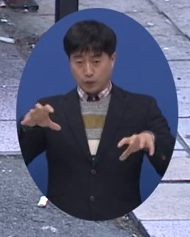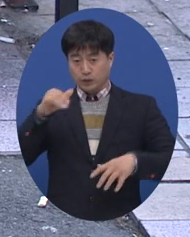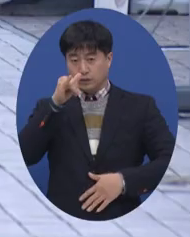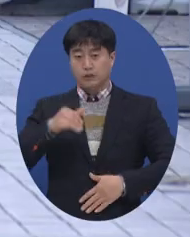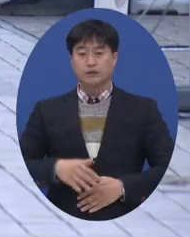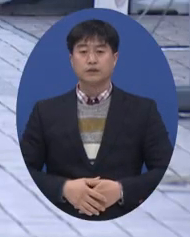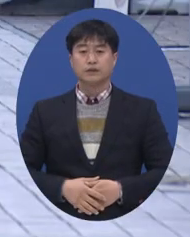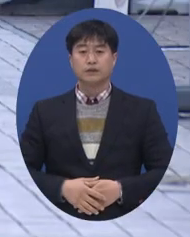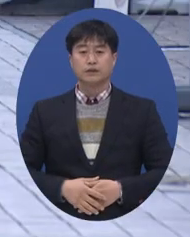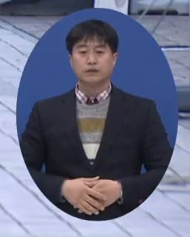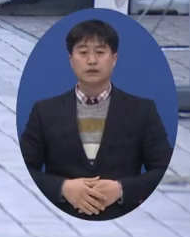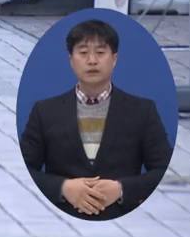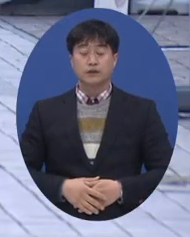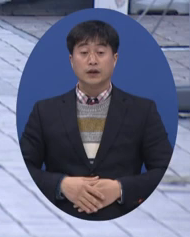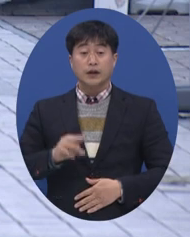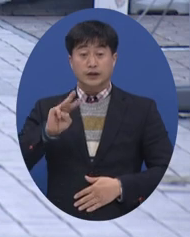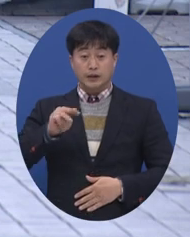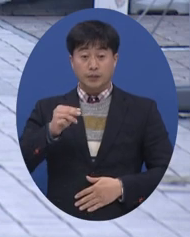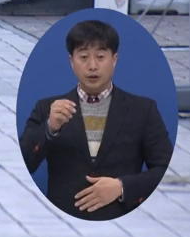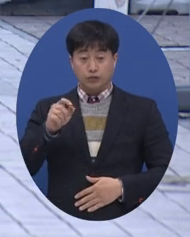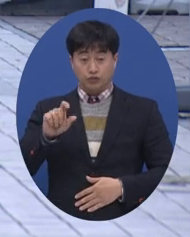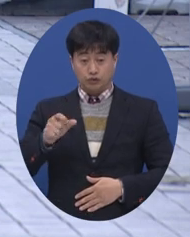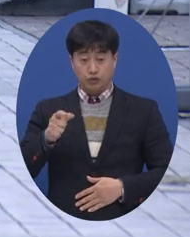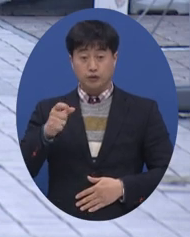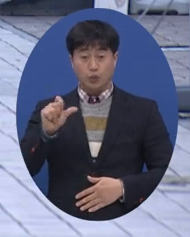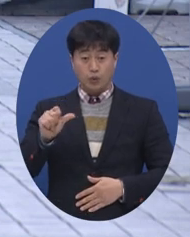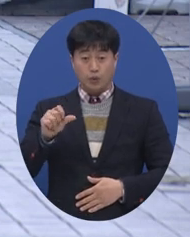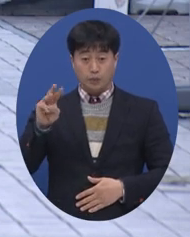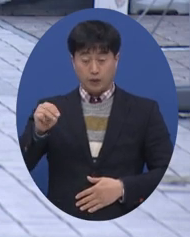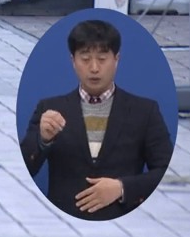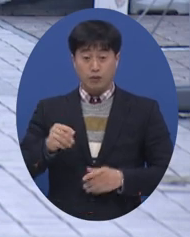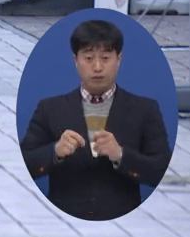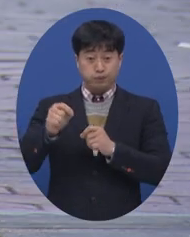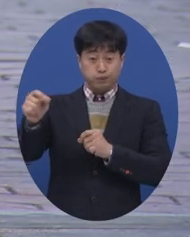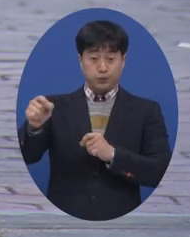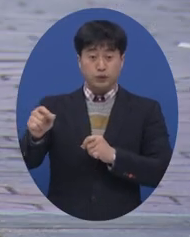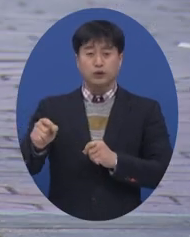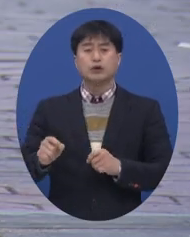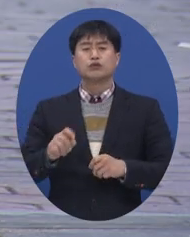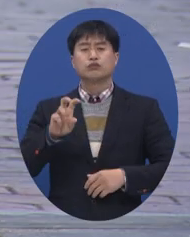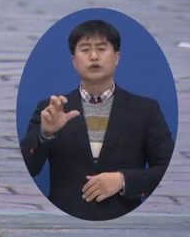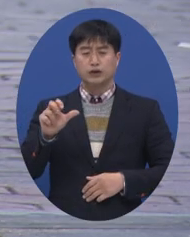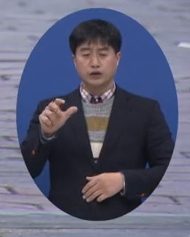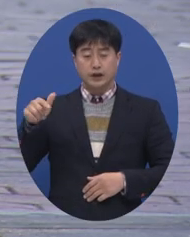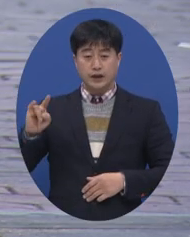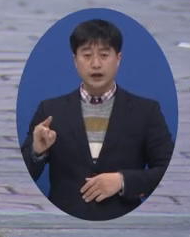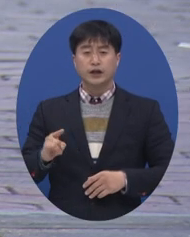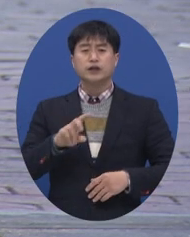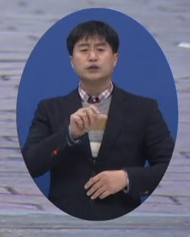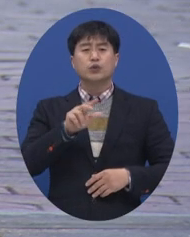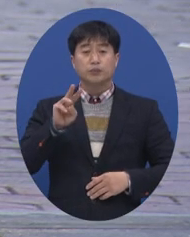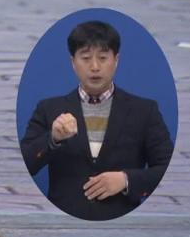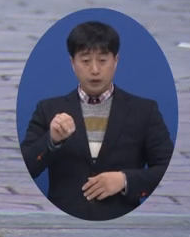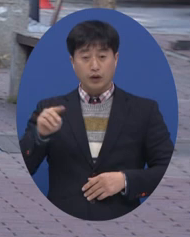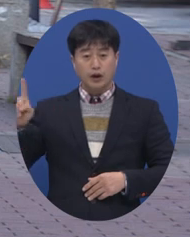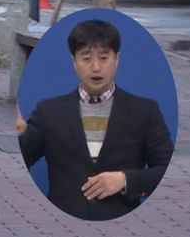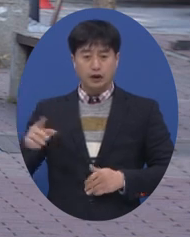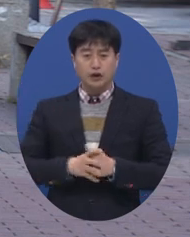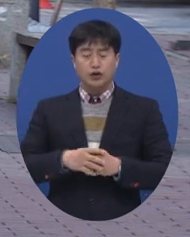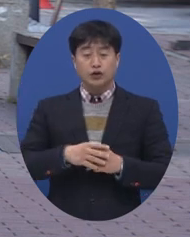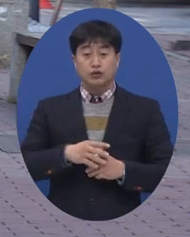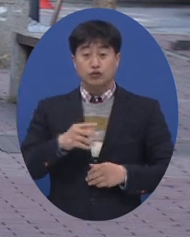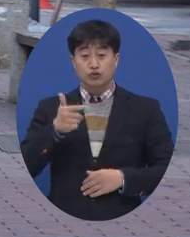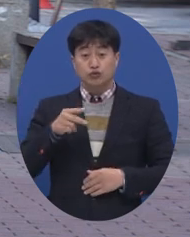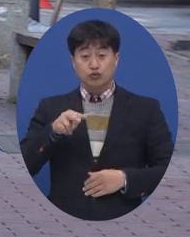있습니다 실제 365 m 인 이 거리의 벤치는 25개로 15 m 당 1개 꼴 뉴욕의